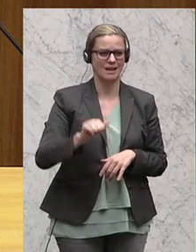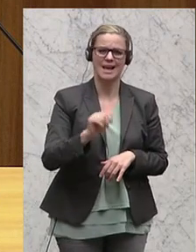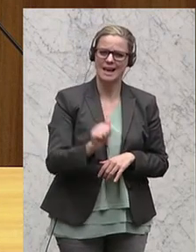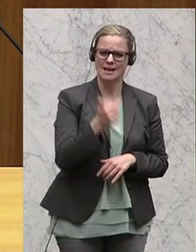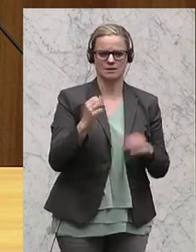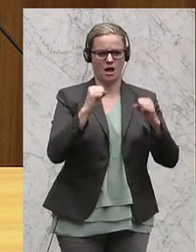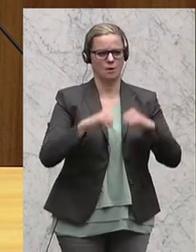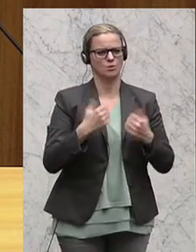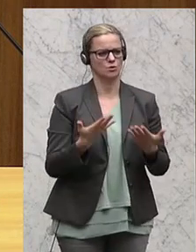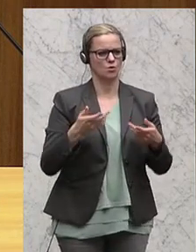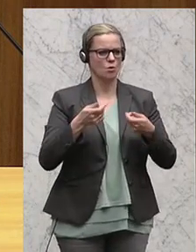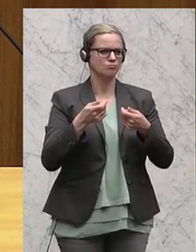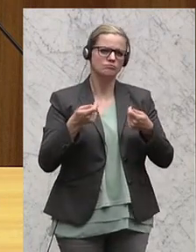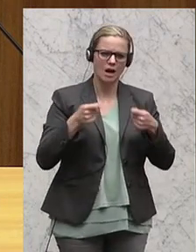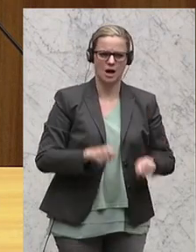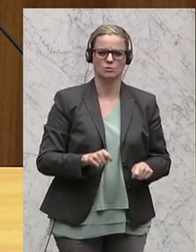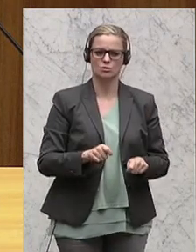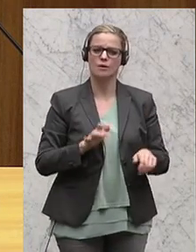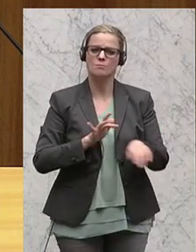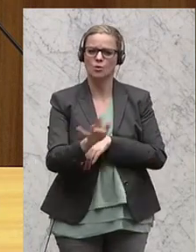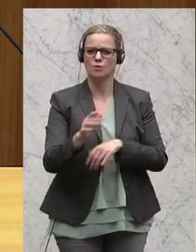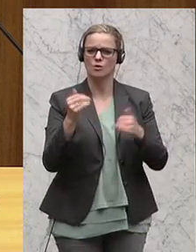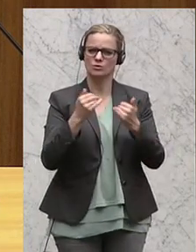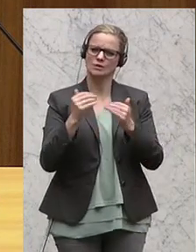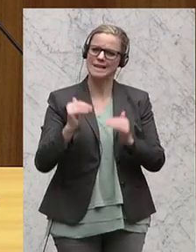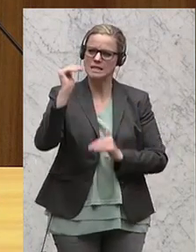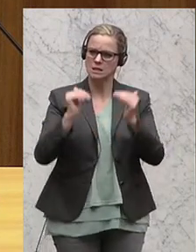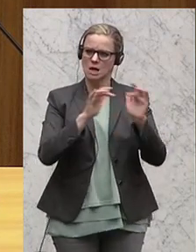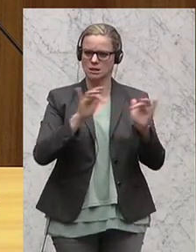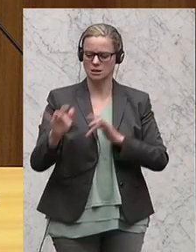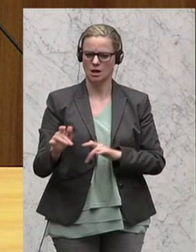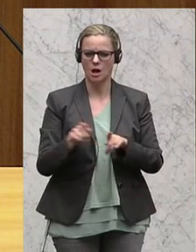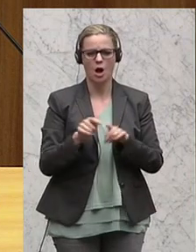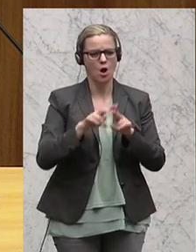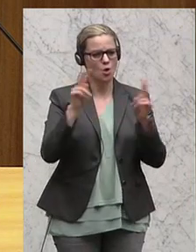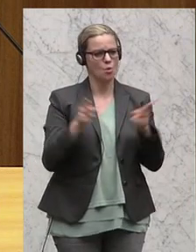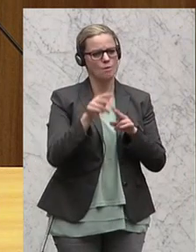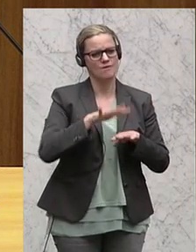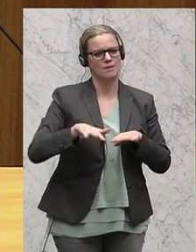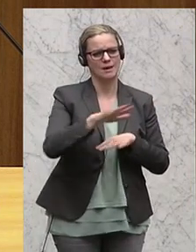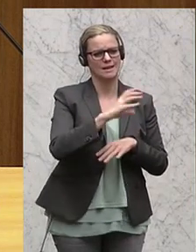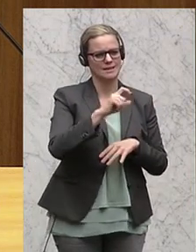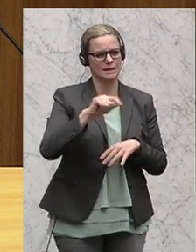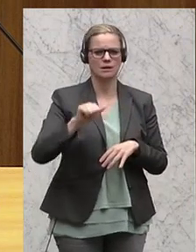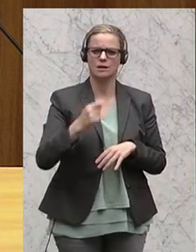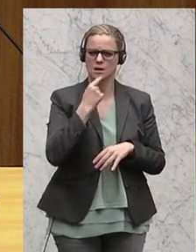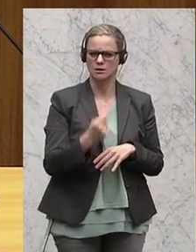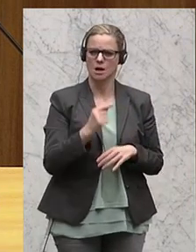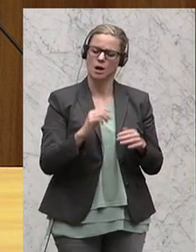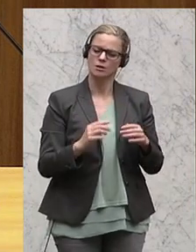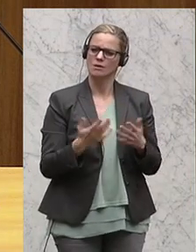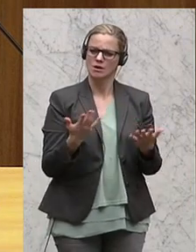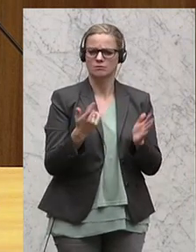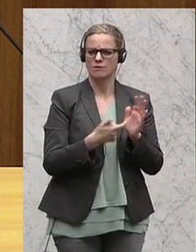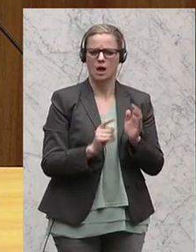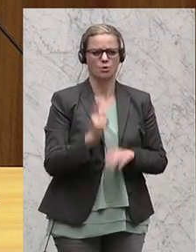dieser Form abschließen, mit einer Berufungsinstanz. Auch im Umweltbereich verpflichtet CETA zu hohen Standards